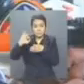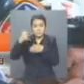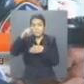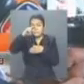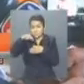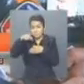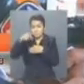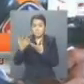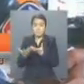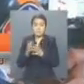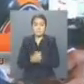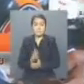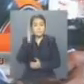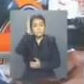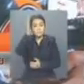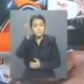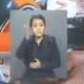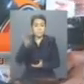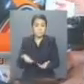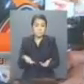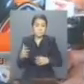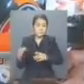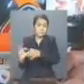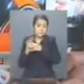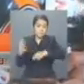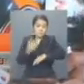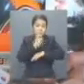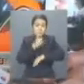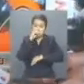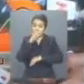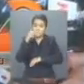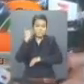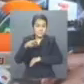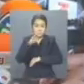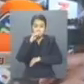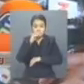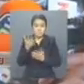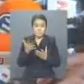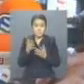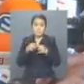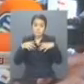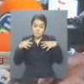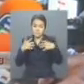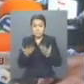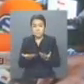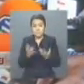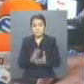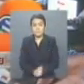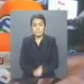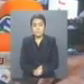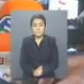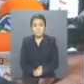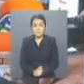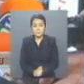ไม่มีใครที่จะไปบอกล่วงหน้าได้ครับเดี๋ยวผมพูดไปมันก็ไม่แม่นนะ เห็นมีเสียงว่าไปทาบทามคุณนิเวศ